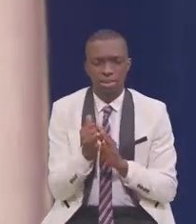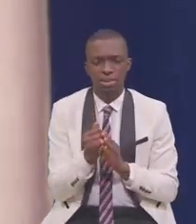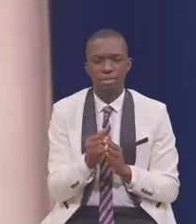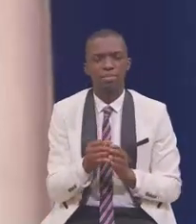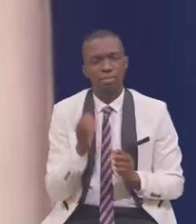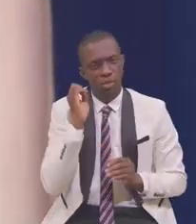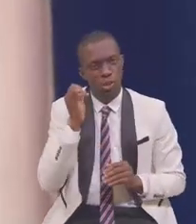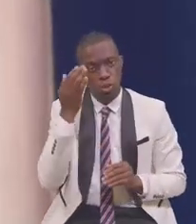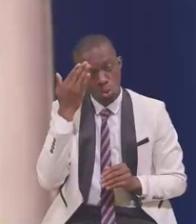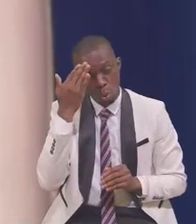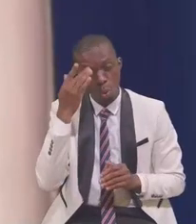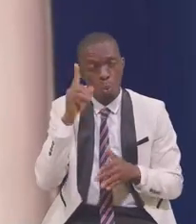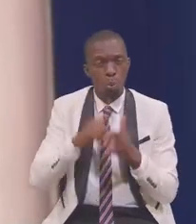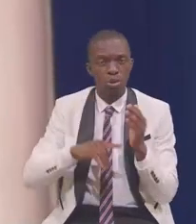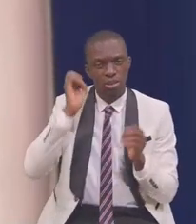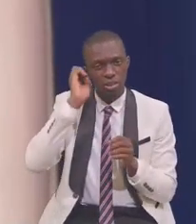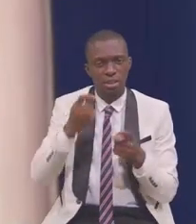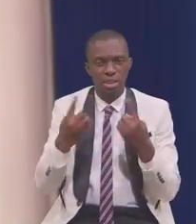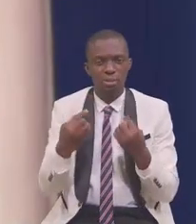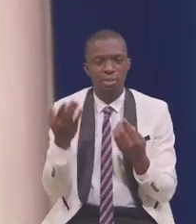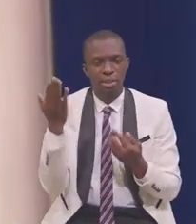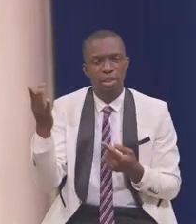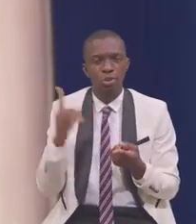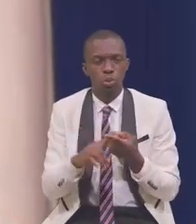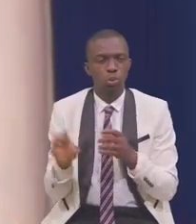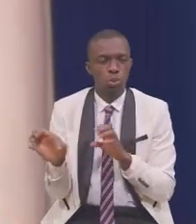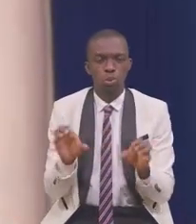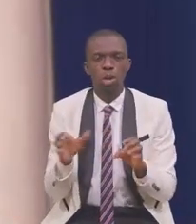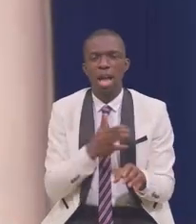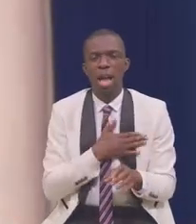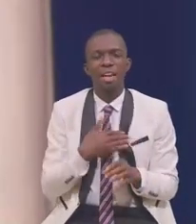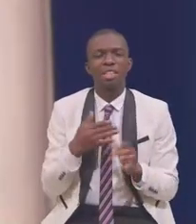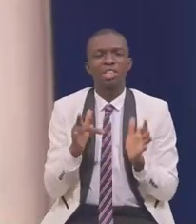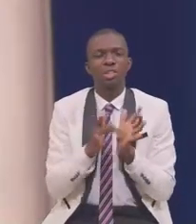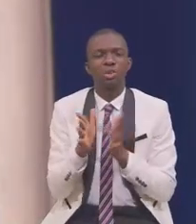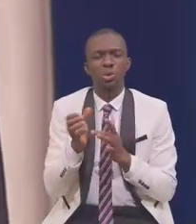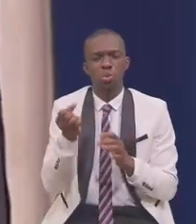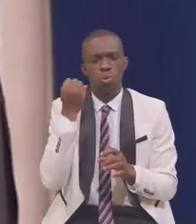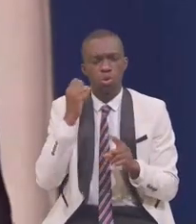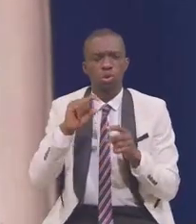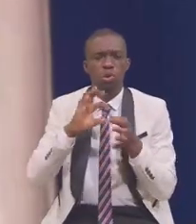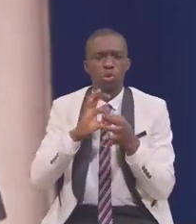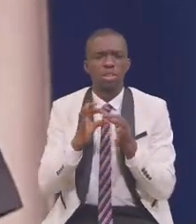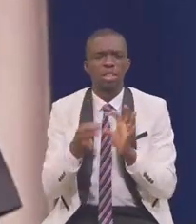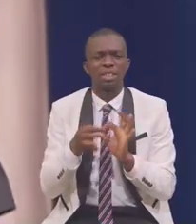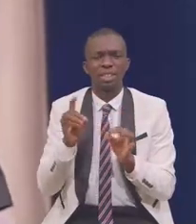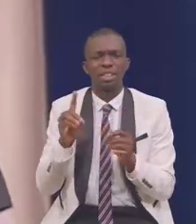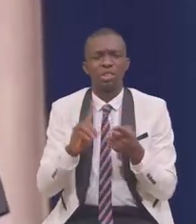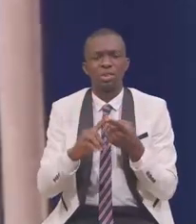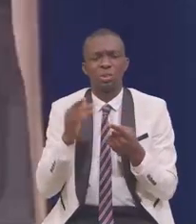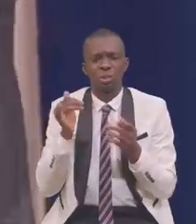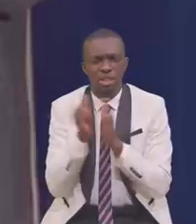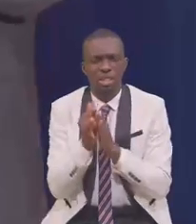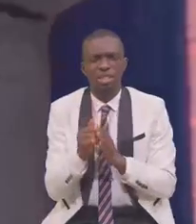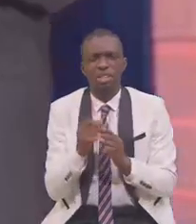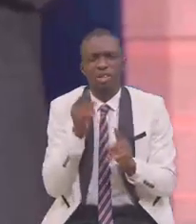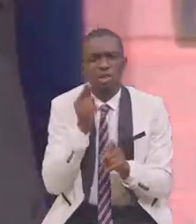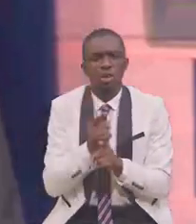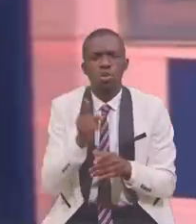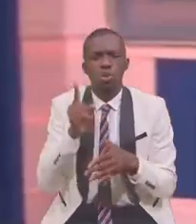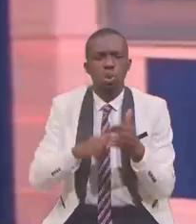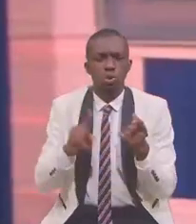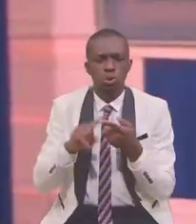ce qu'il est venu faire ici. Et il est connecté à cela, il se concentre sur cela. Et